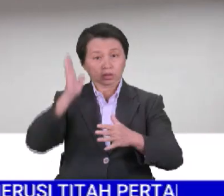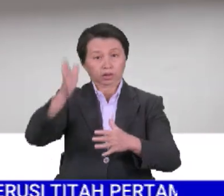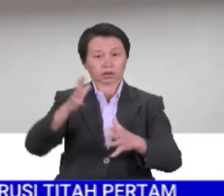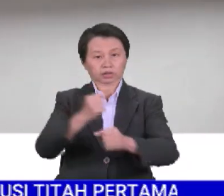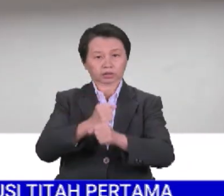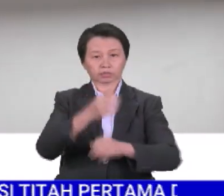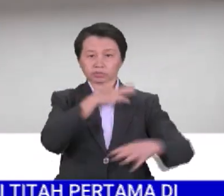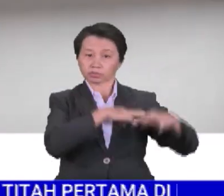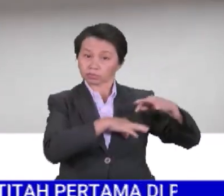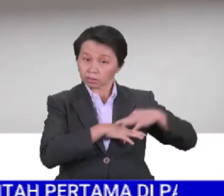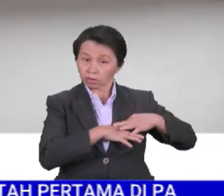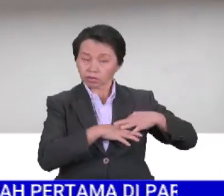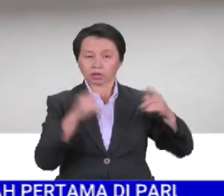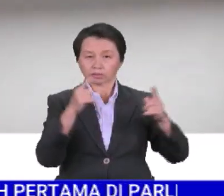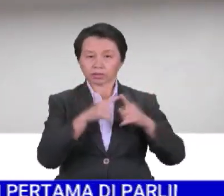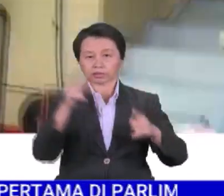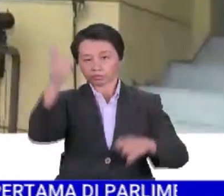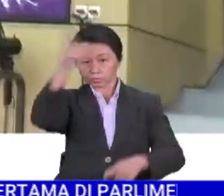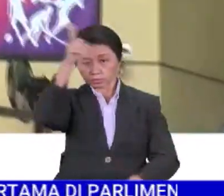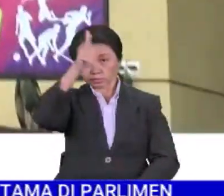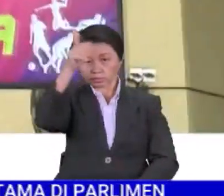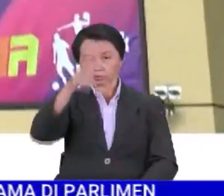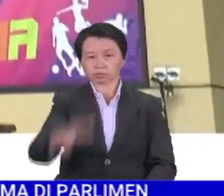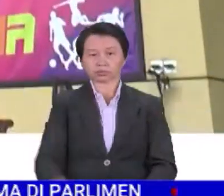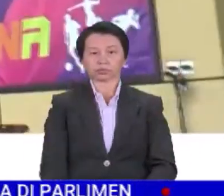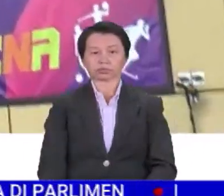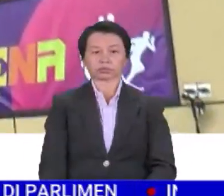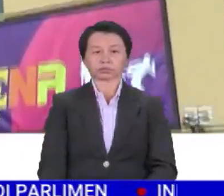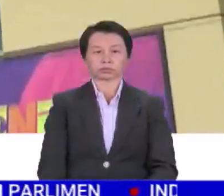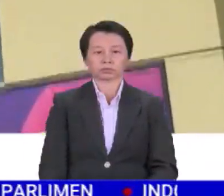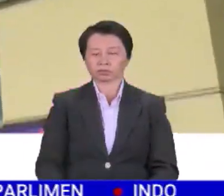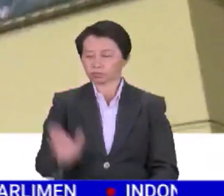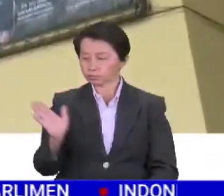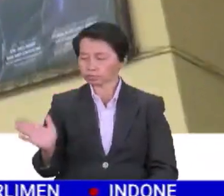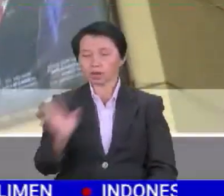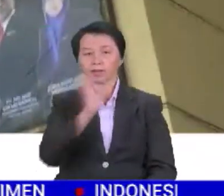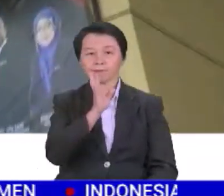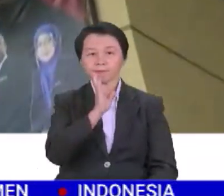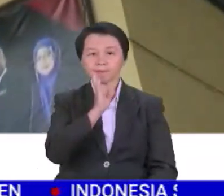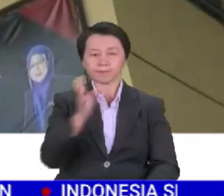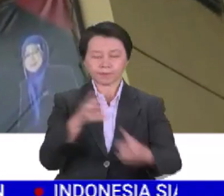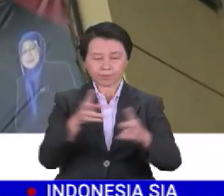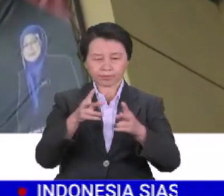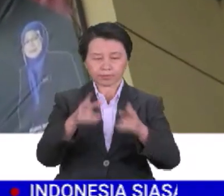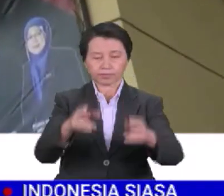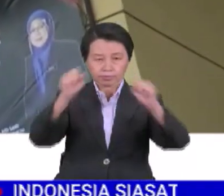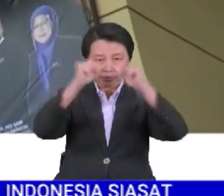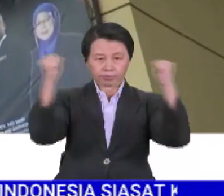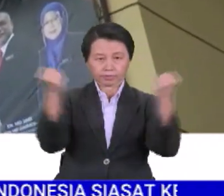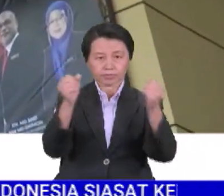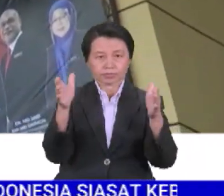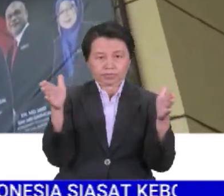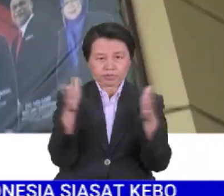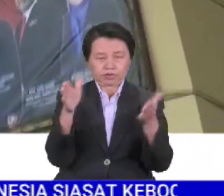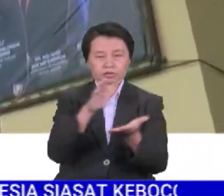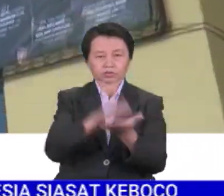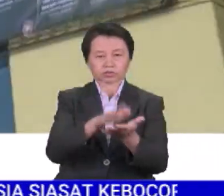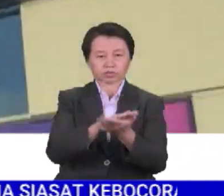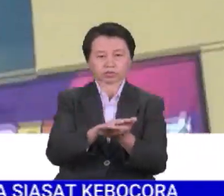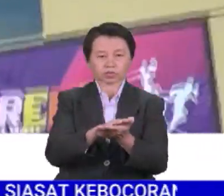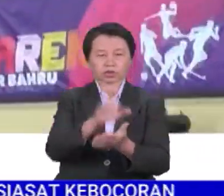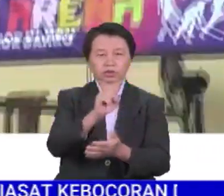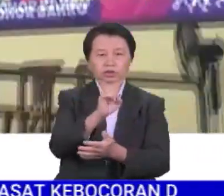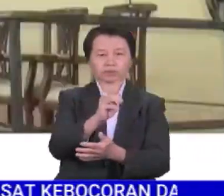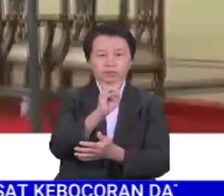mendatangkan pulangan kembali kepada kerajaan. Beliau berkata demikian ketika perasmian Stadium Mini Arena Sekolah Menengah